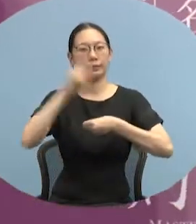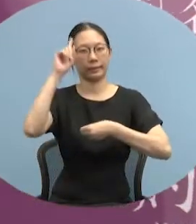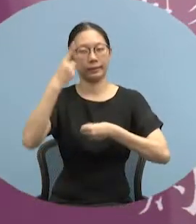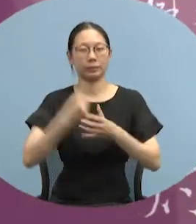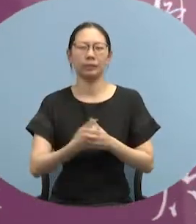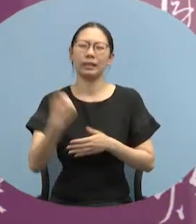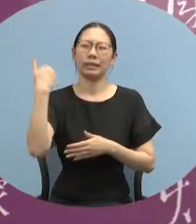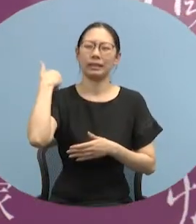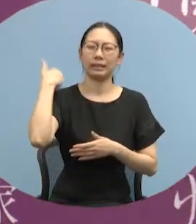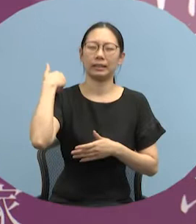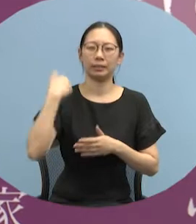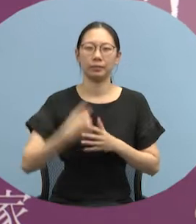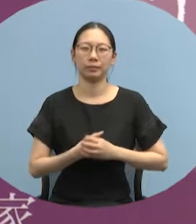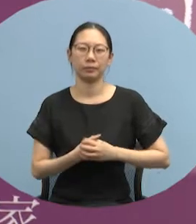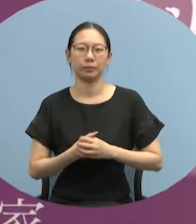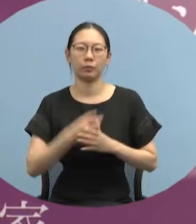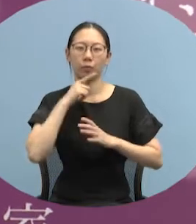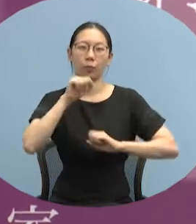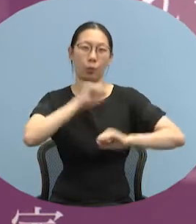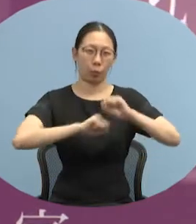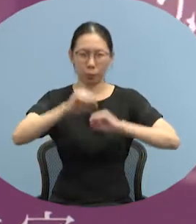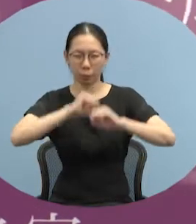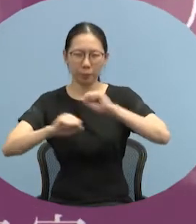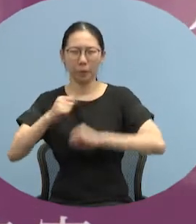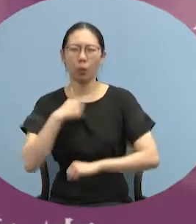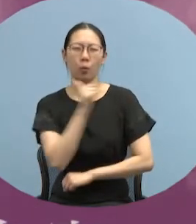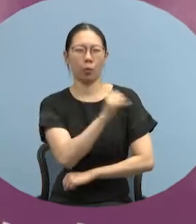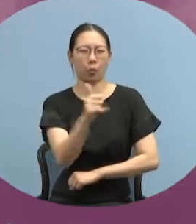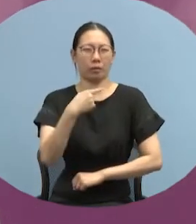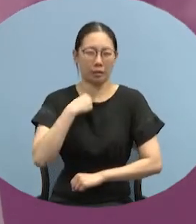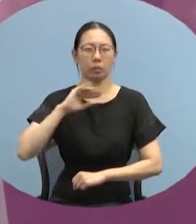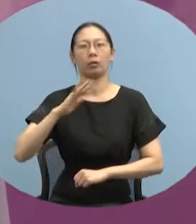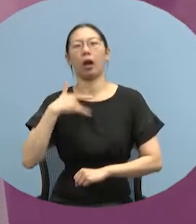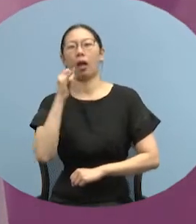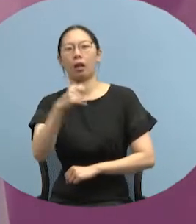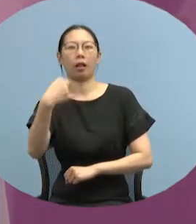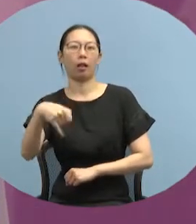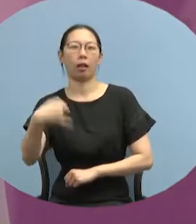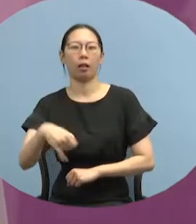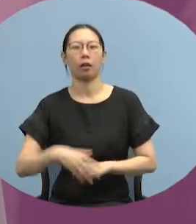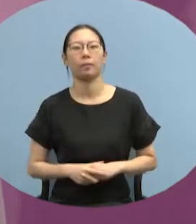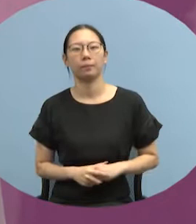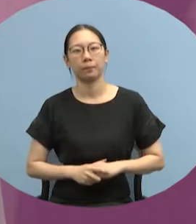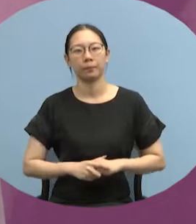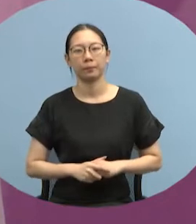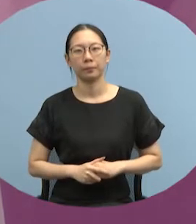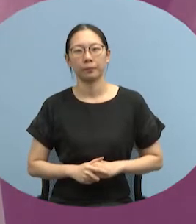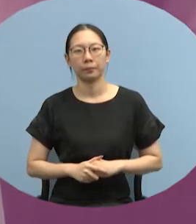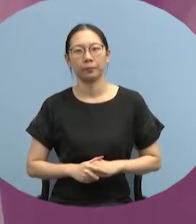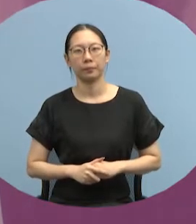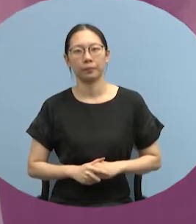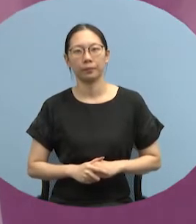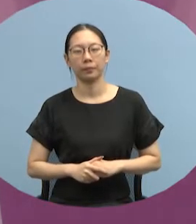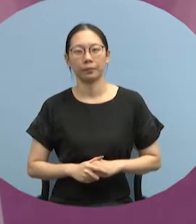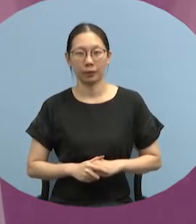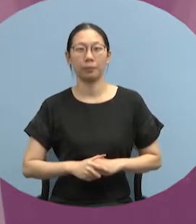呢，事實上有不少行政長官應該出席的活動呢，我都沒有辦法去。在這裡向那些活動